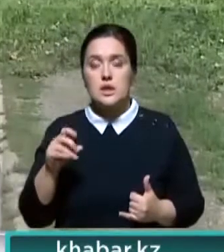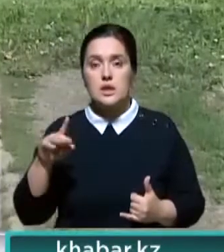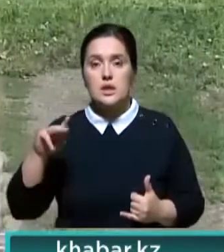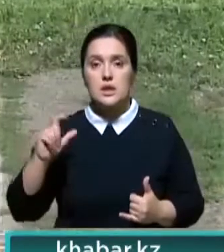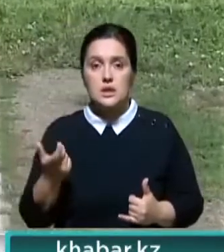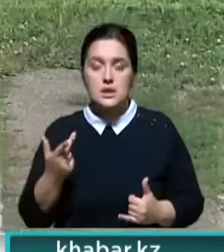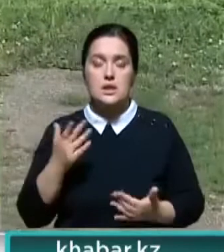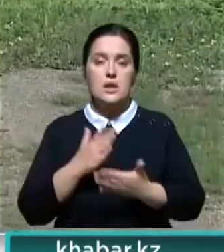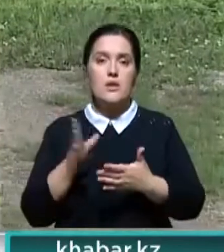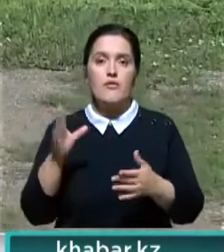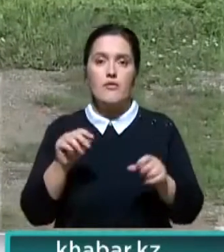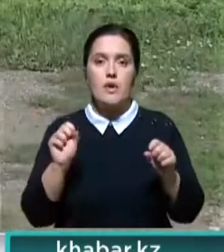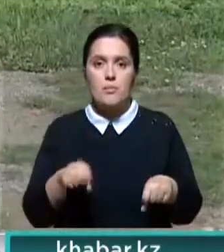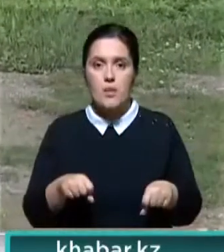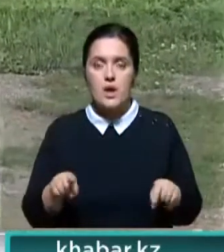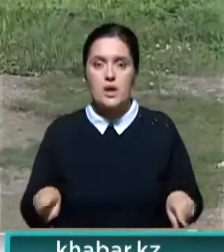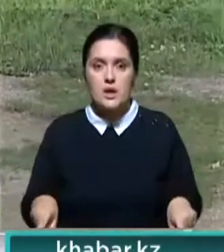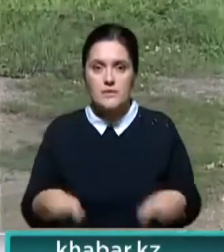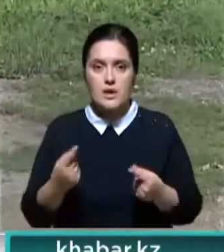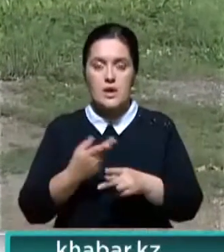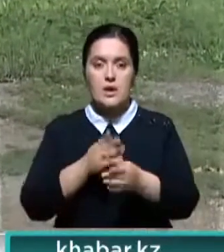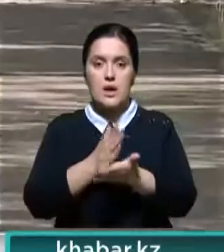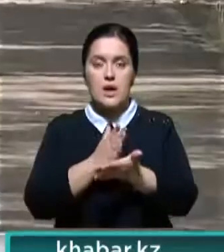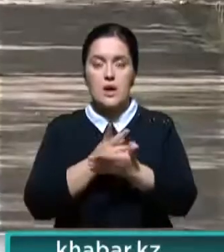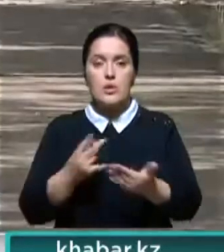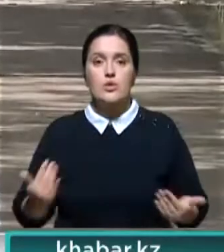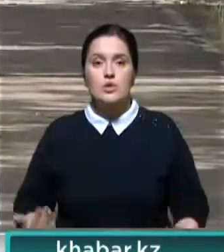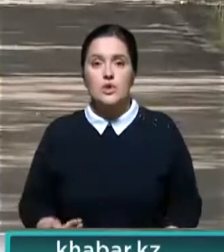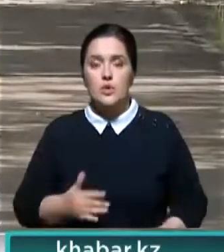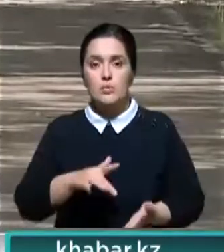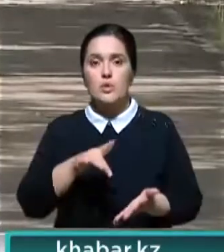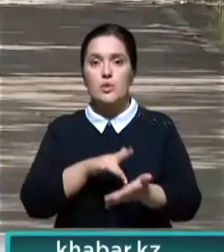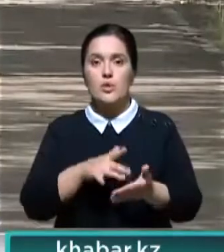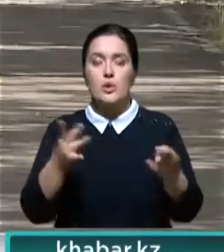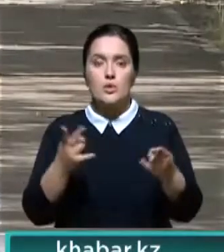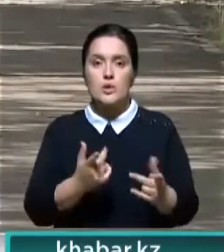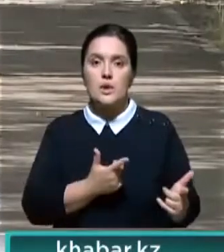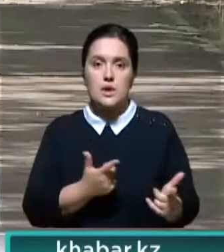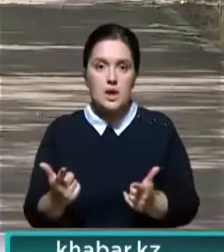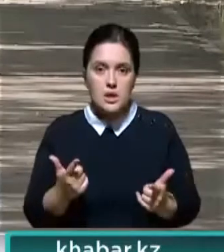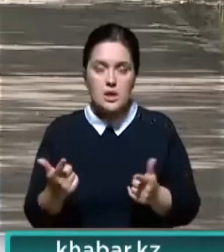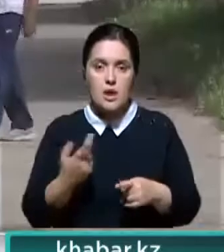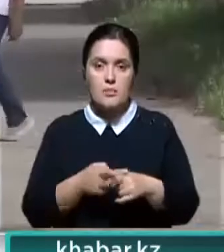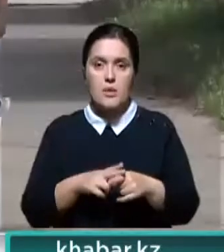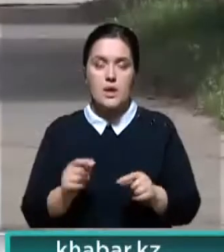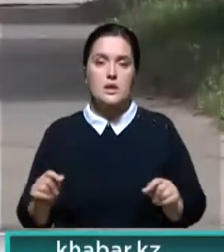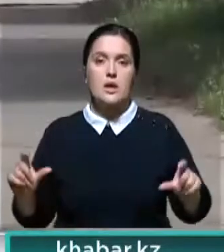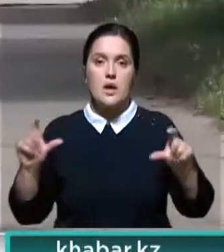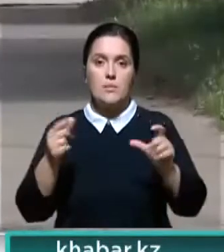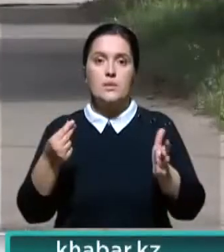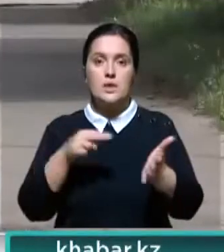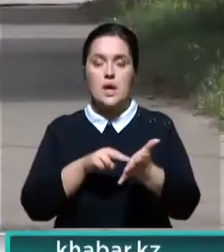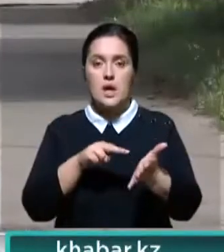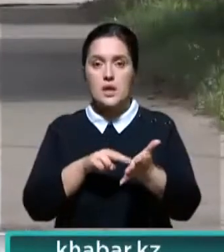все возможности заняться развитием этого направления. Но жителям города, видимо, все же нужно готовиться к резкому поднятию тарифов. При